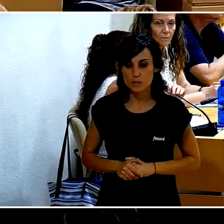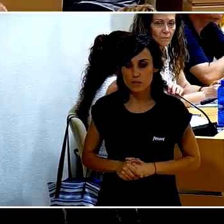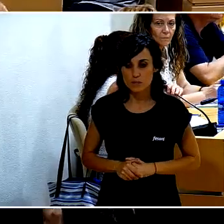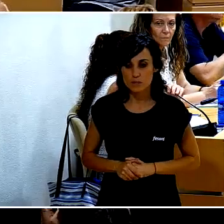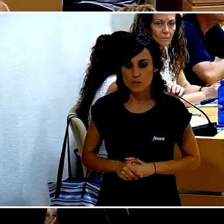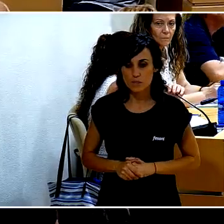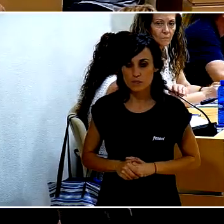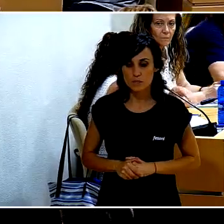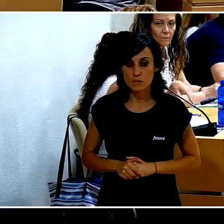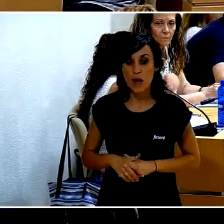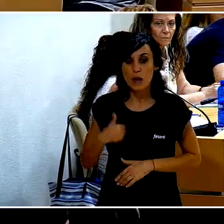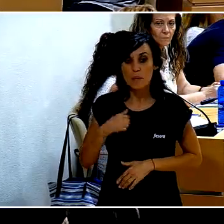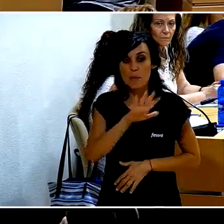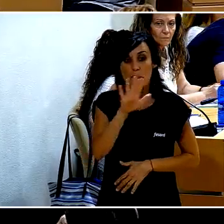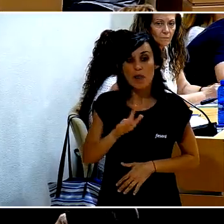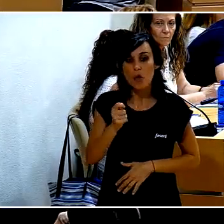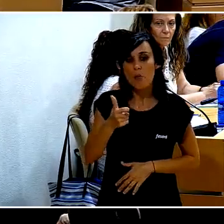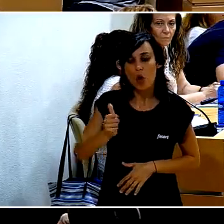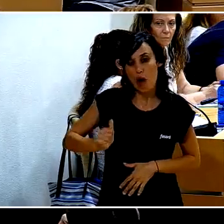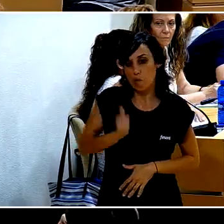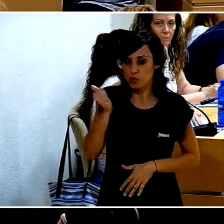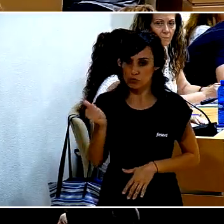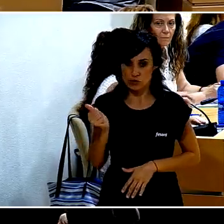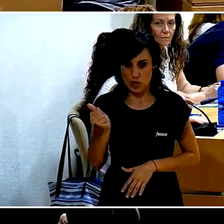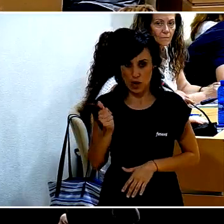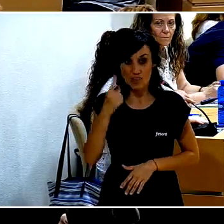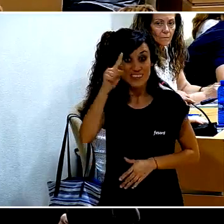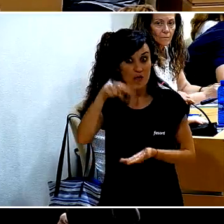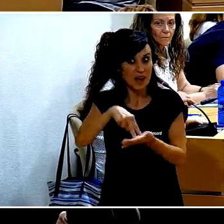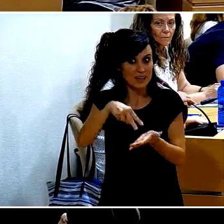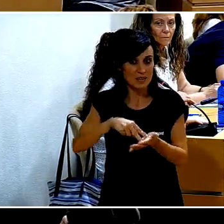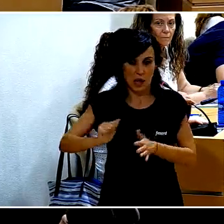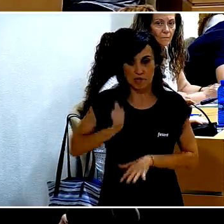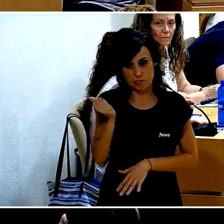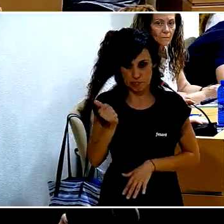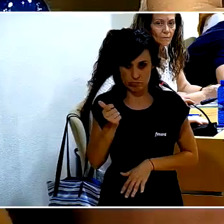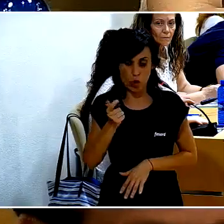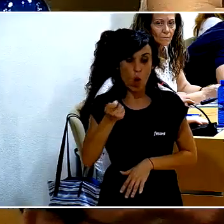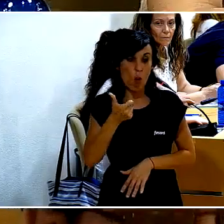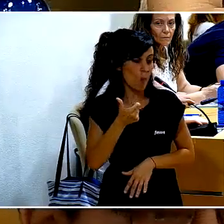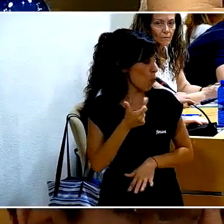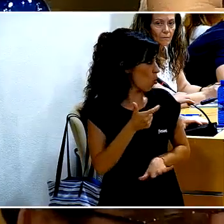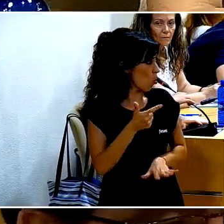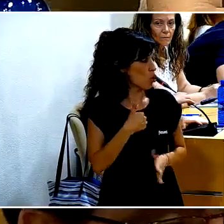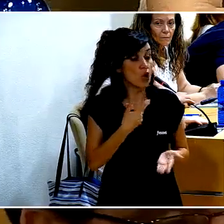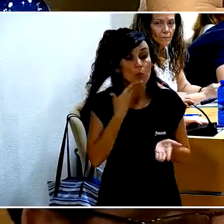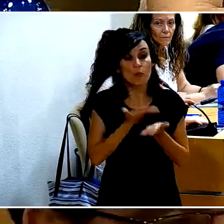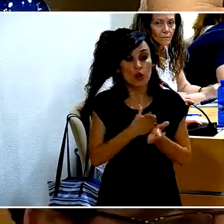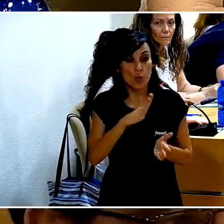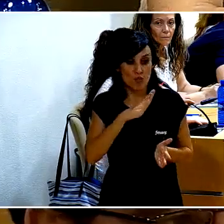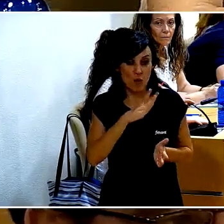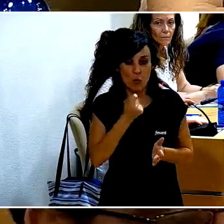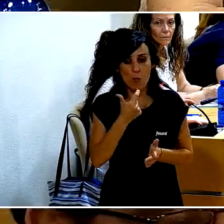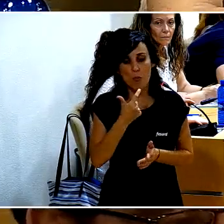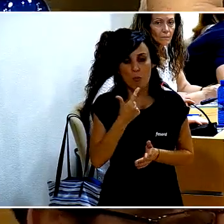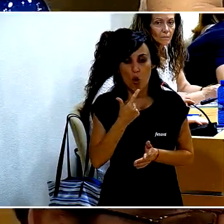Jo a mi m'ha paregut un poc oportunista, sabent que anaven a estar així. Jo m'ha paregut un poc i demane per favor que se deixi de tirar